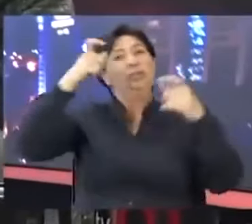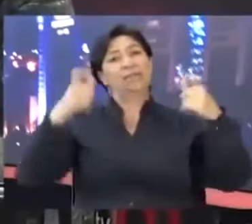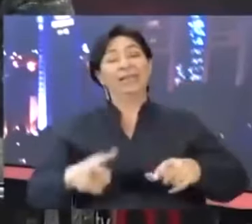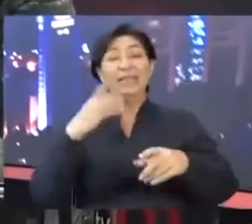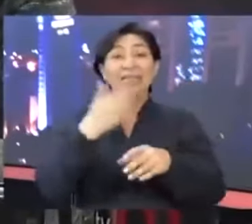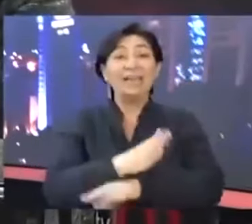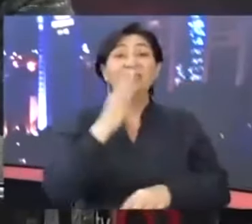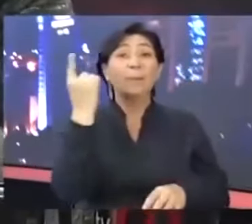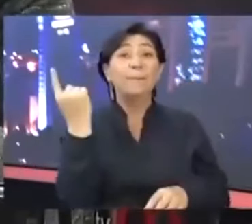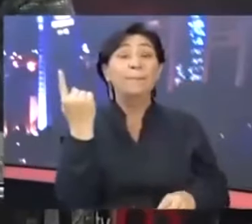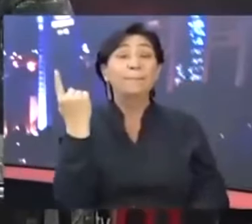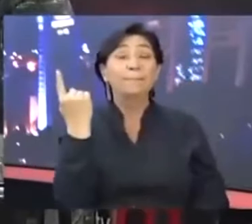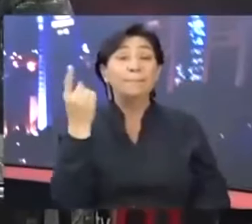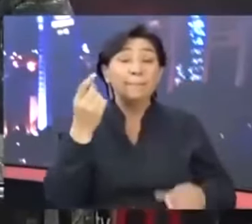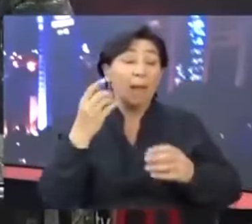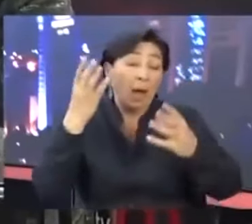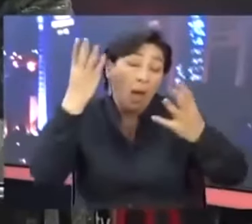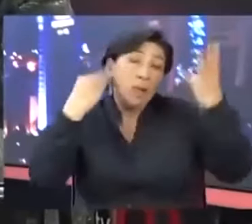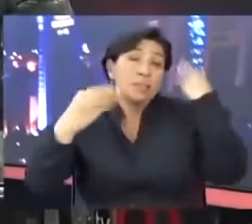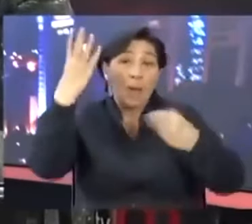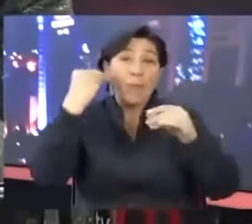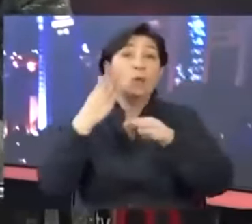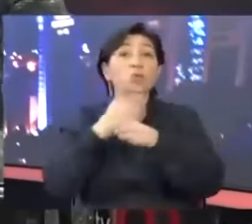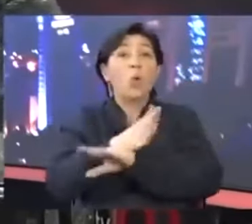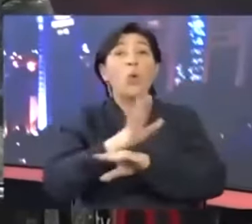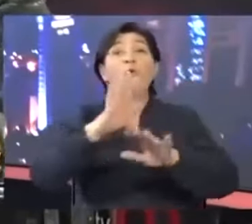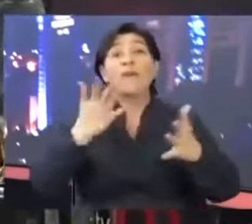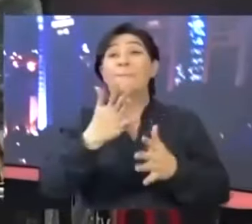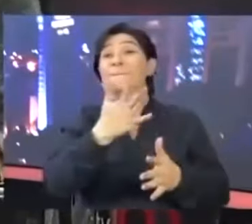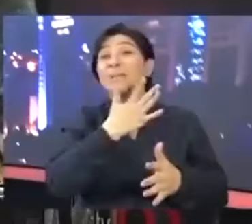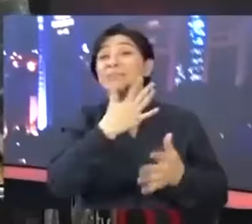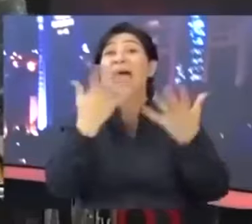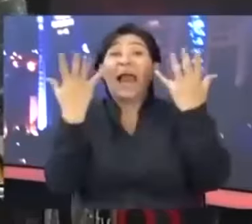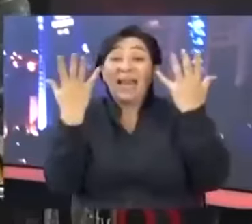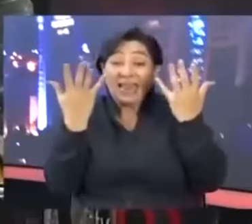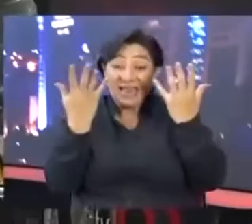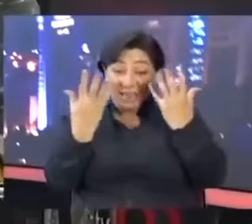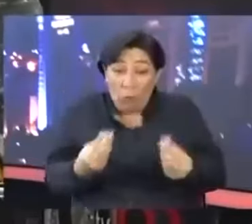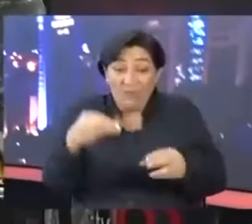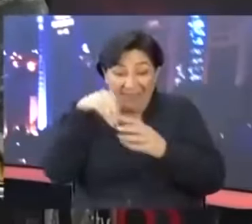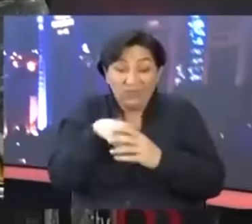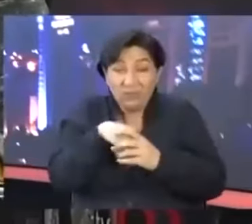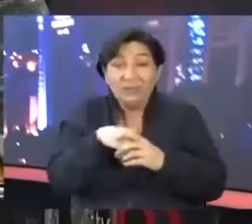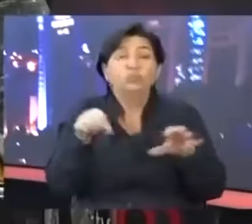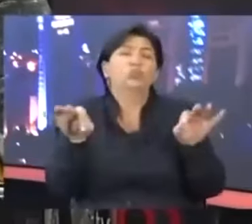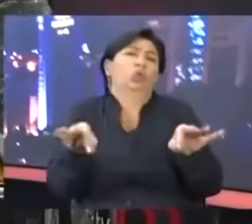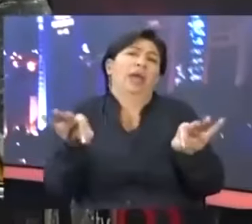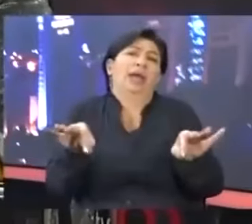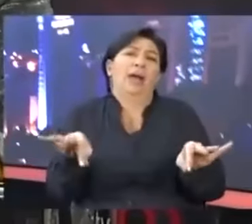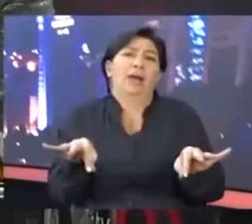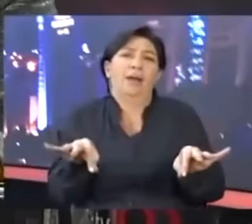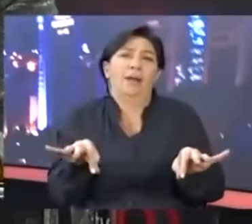gerçek bir aydınlanma doğru ve bilimsel bir dindarlık içinde mutlaka